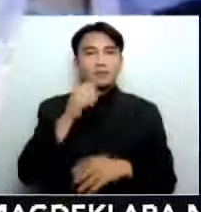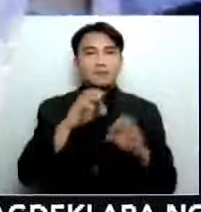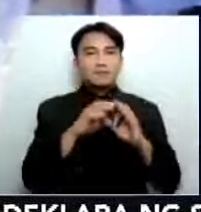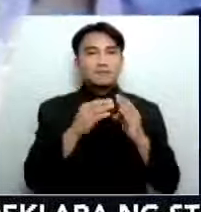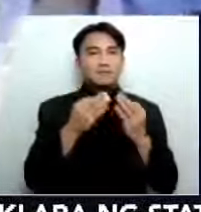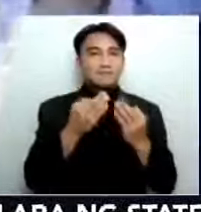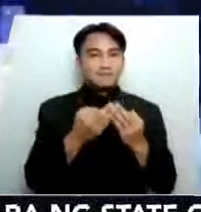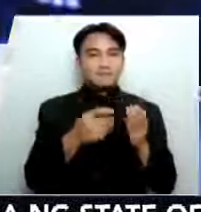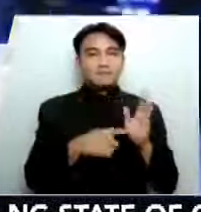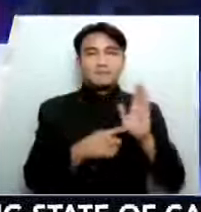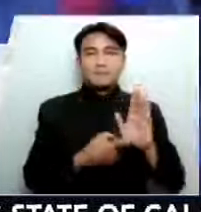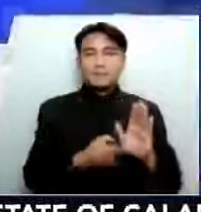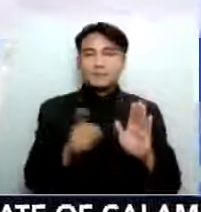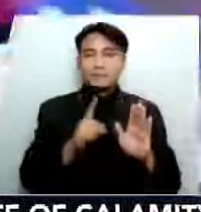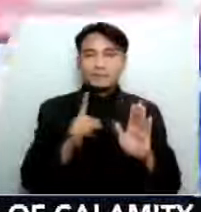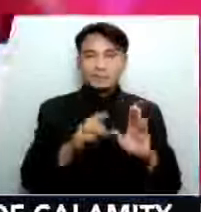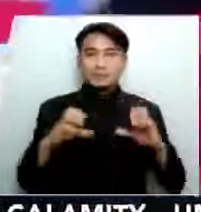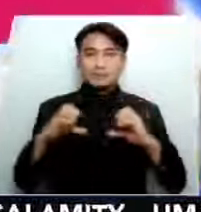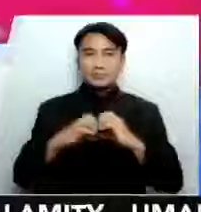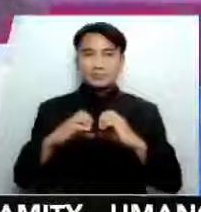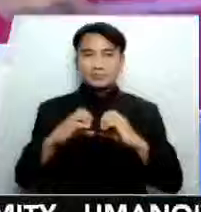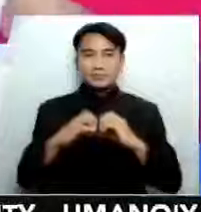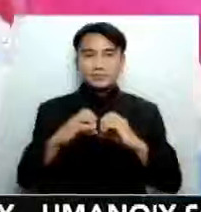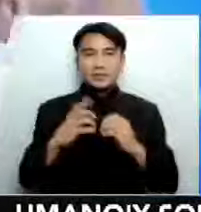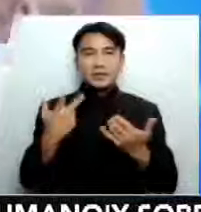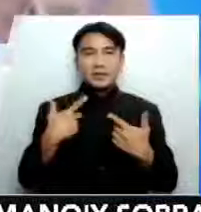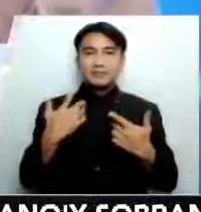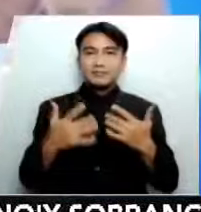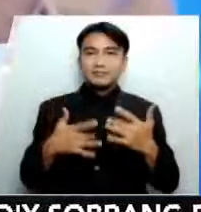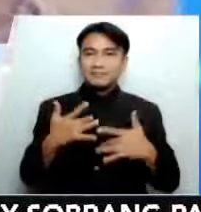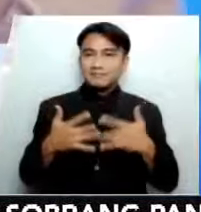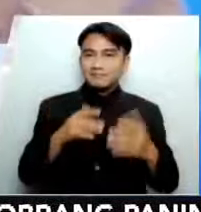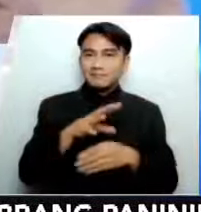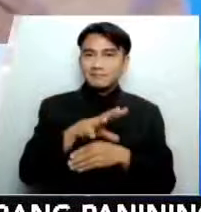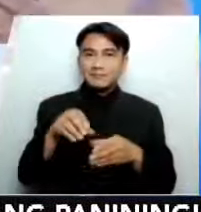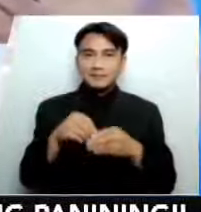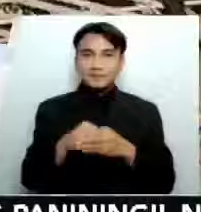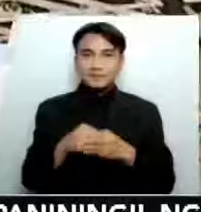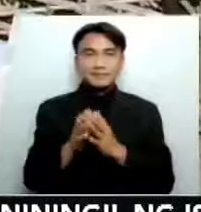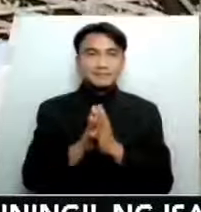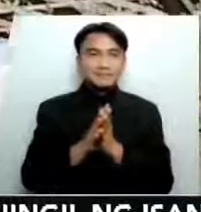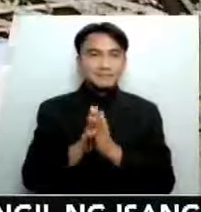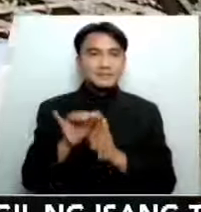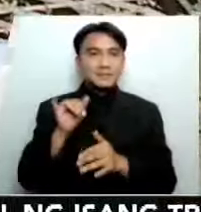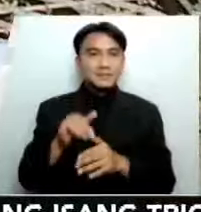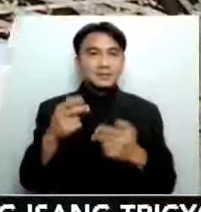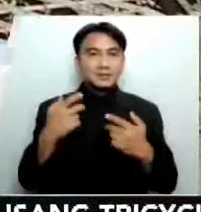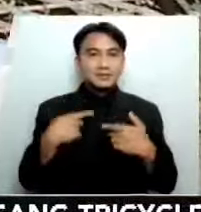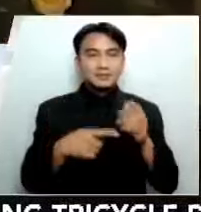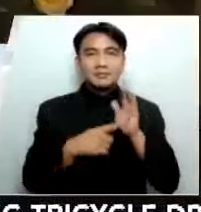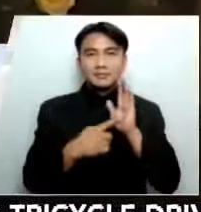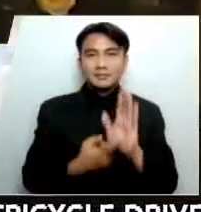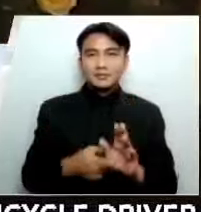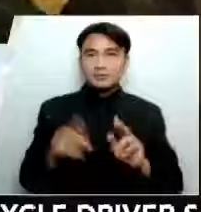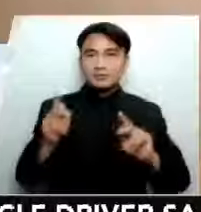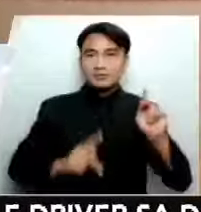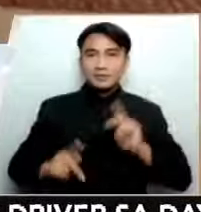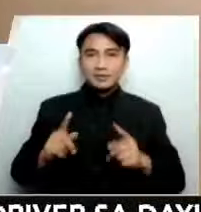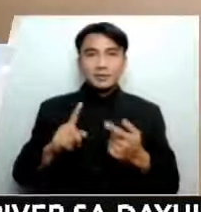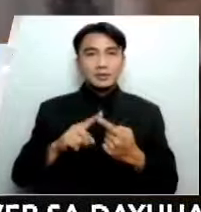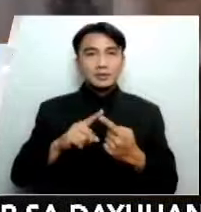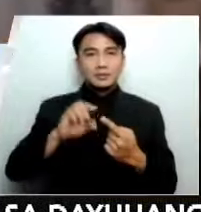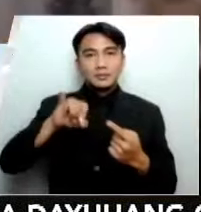GMA. Makikisaya ang ilang bigating kapuso stars sa inaabangang production numbers, kabilang na sina Jillian Warren,